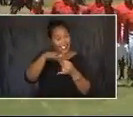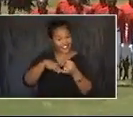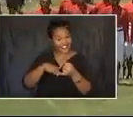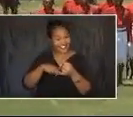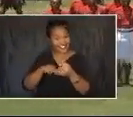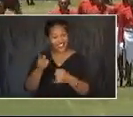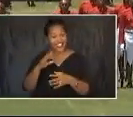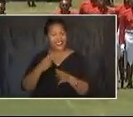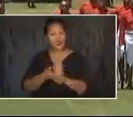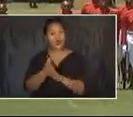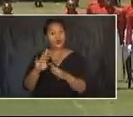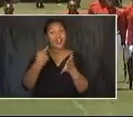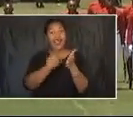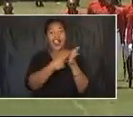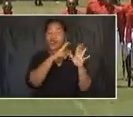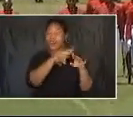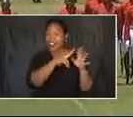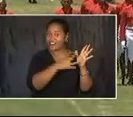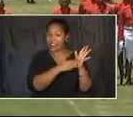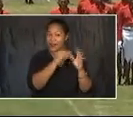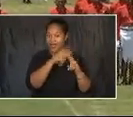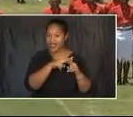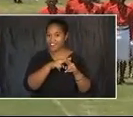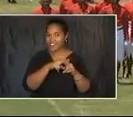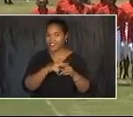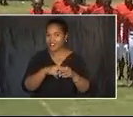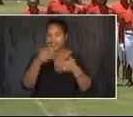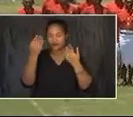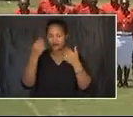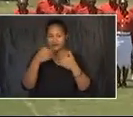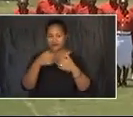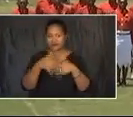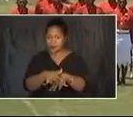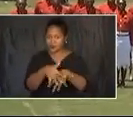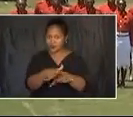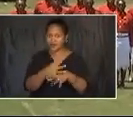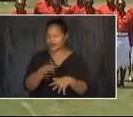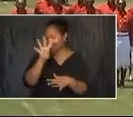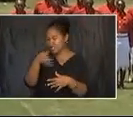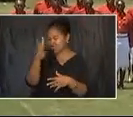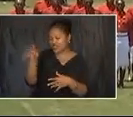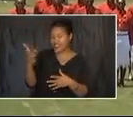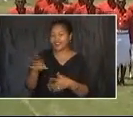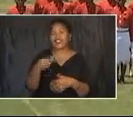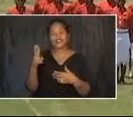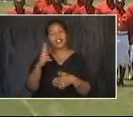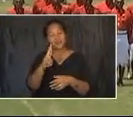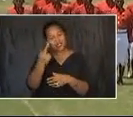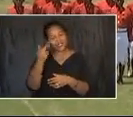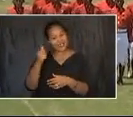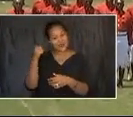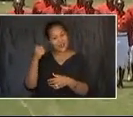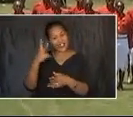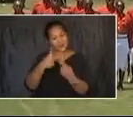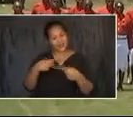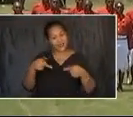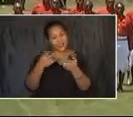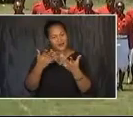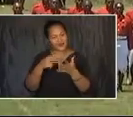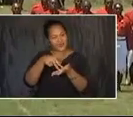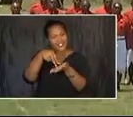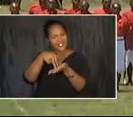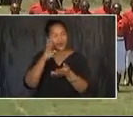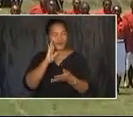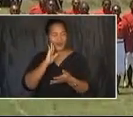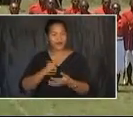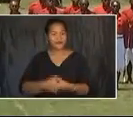the RFMF band to conduct the final inspection of the band, and then we'll return to the dais. तो